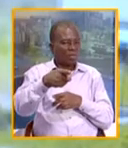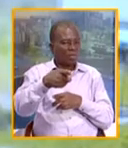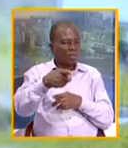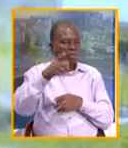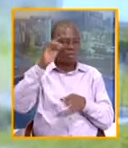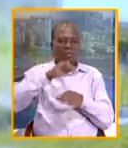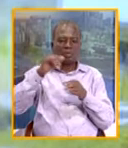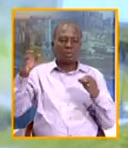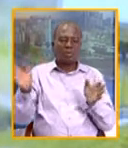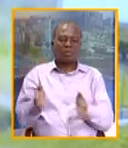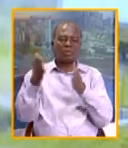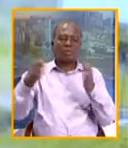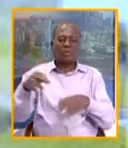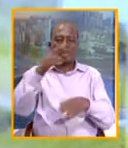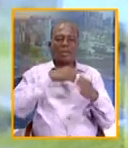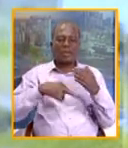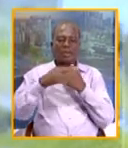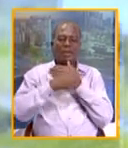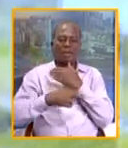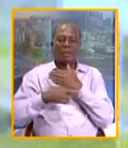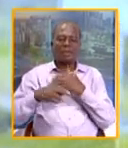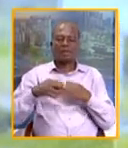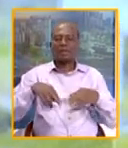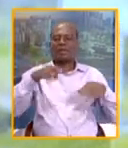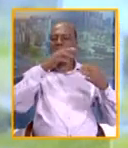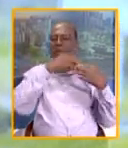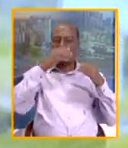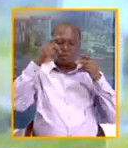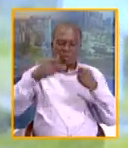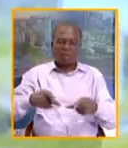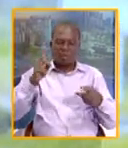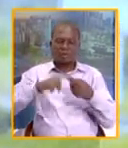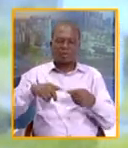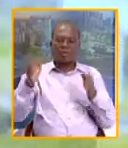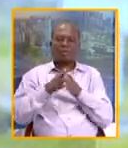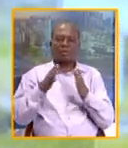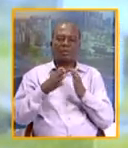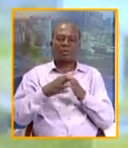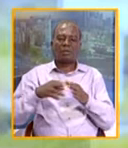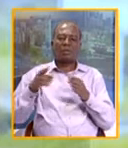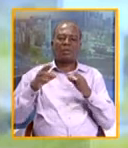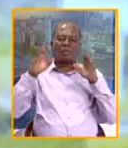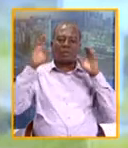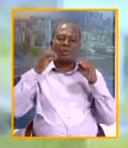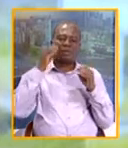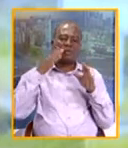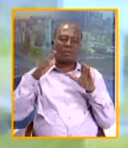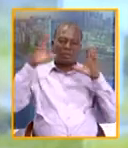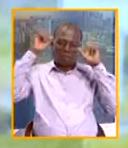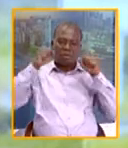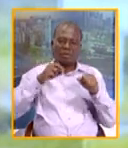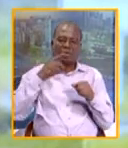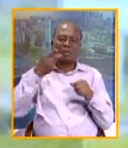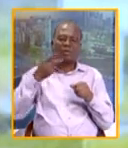une forte mobilisation de la région du sud comoé les cadres à étaient aussi présents cette rencontre hier à la résidence du chef de l'état se sont